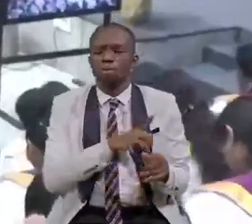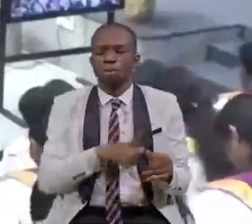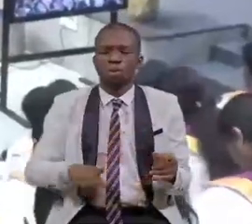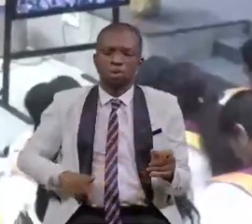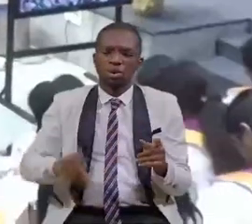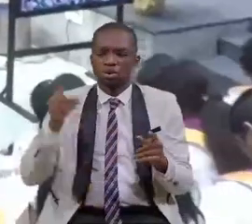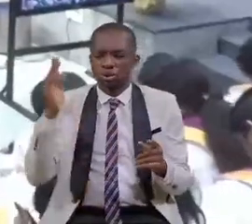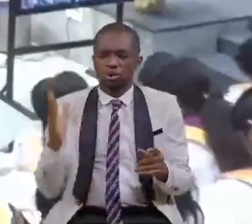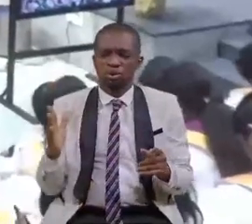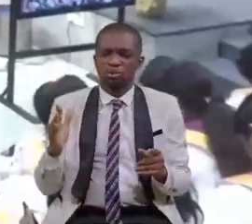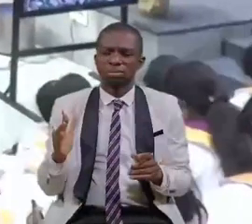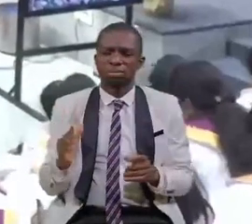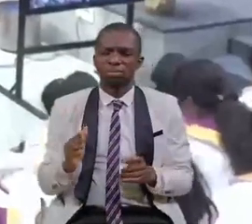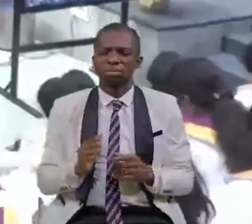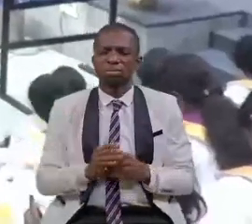Dieu.